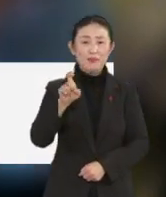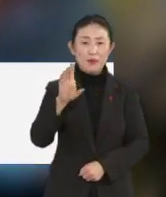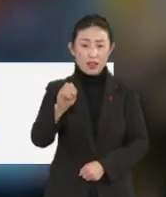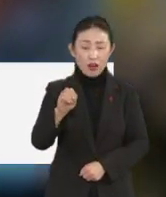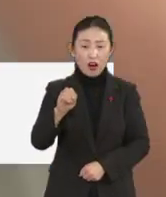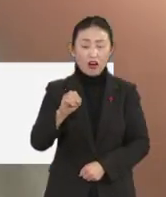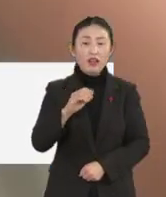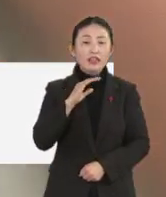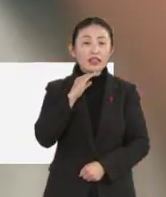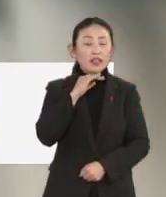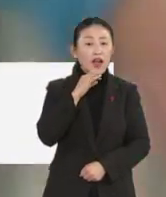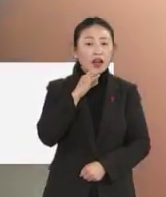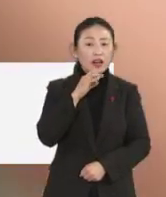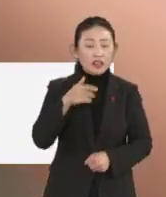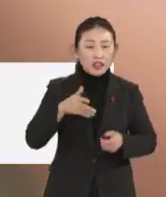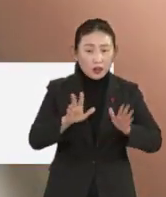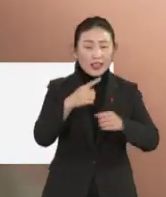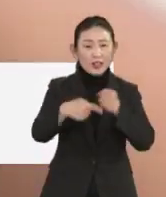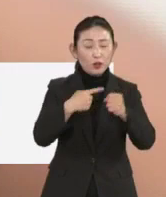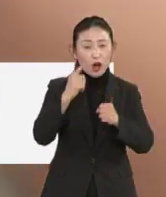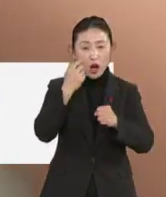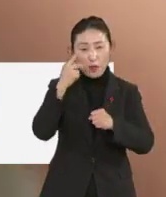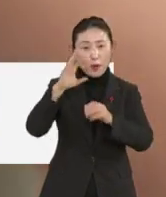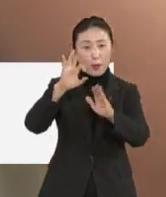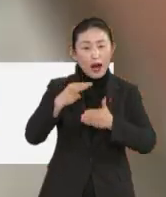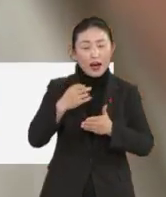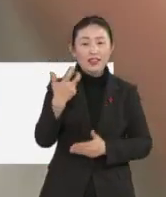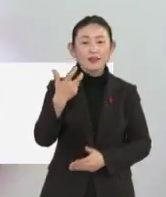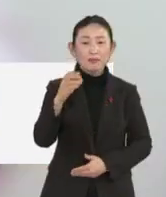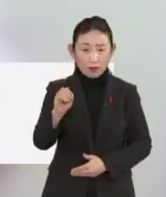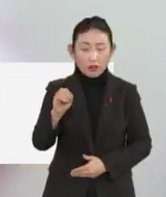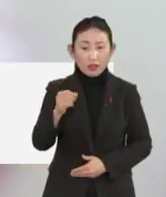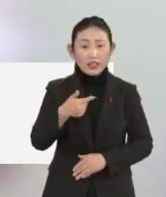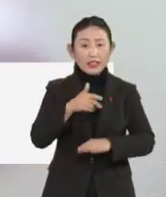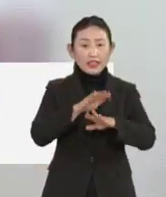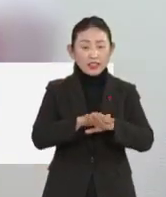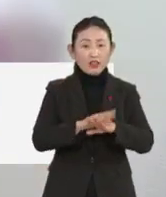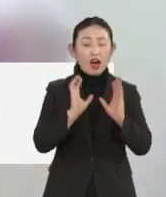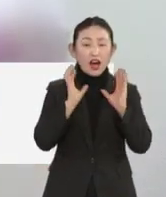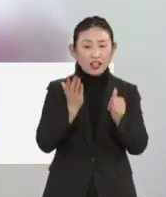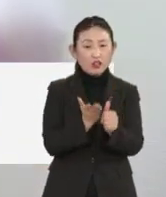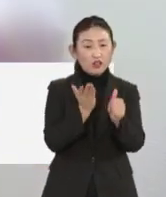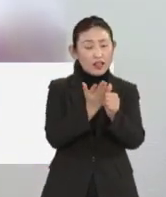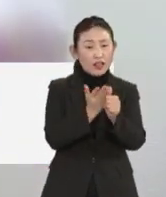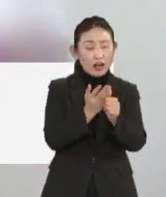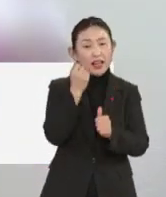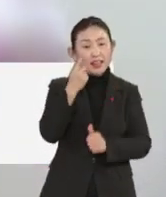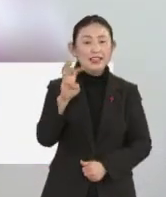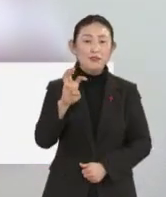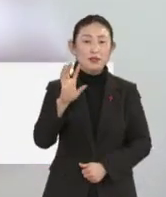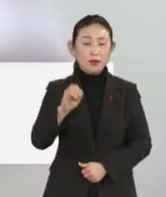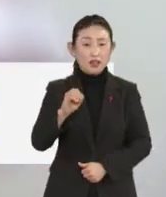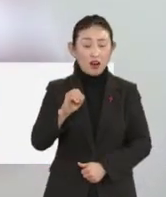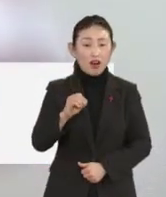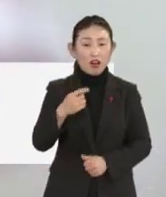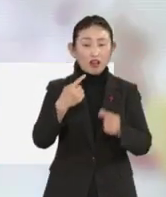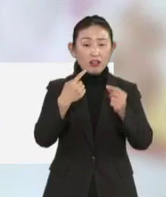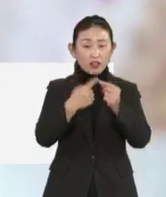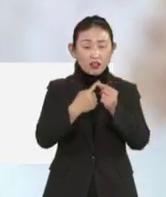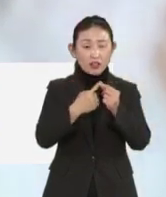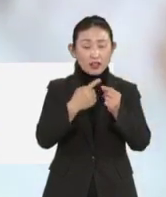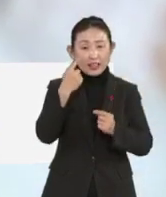만 영세아동에 지급되는 부모급여 월 70만원 대전형 양육수당 월 30만원이 지급돼 첫 달에